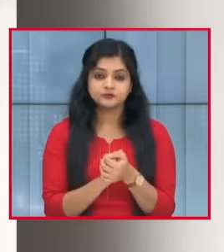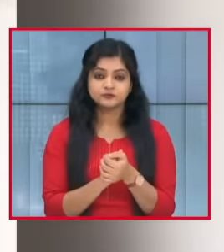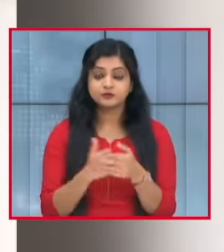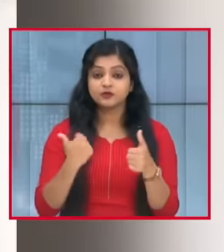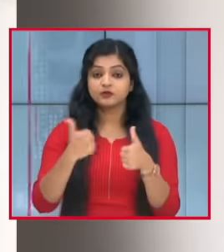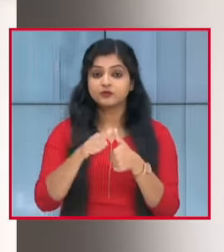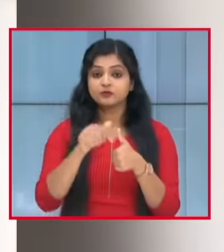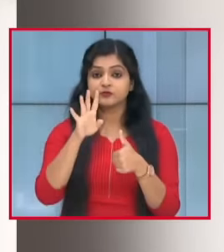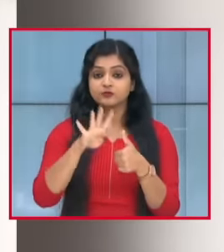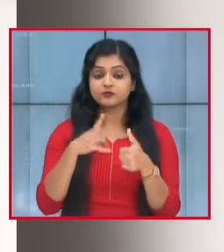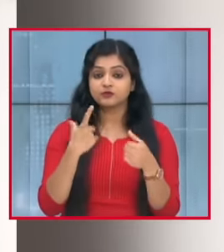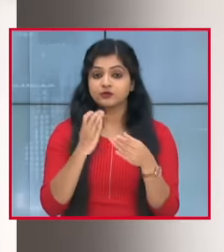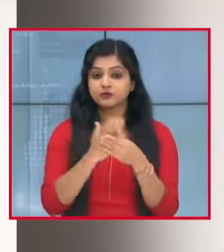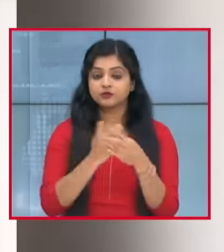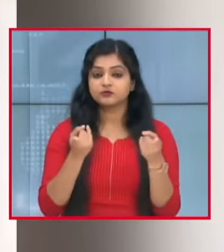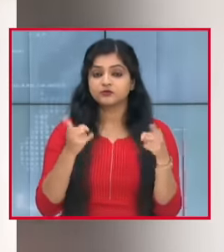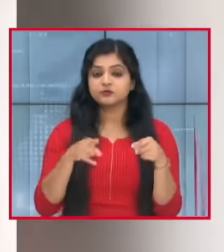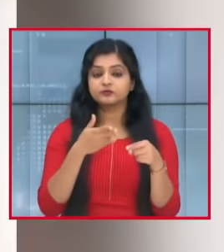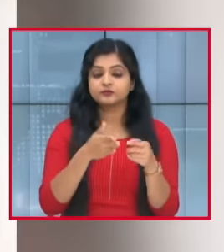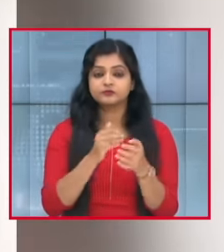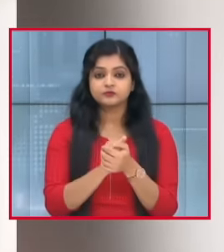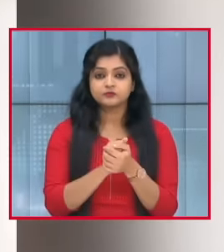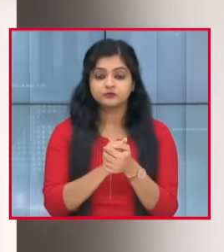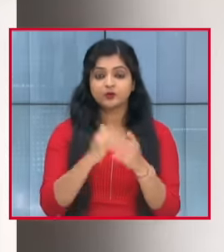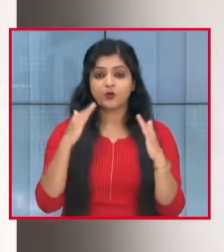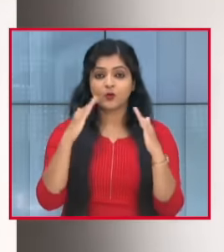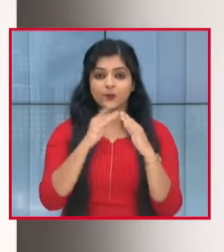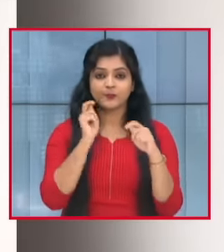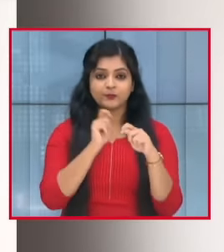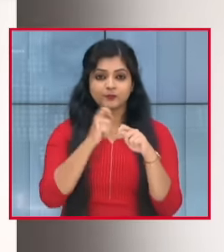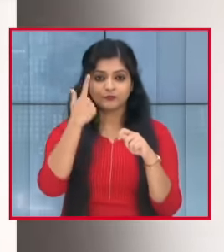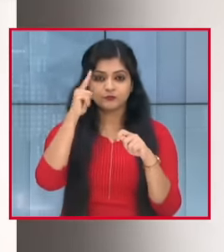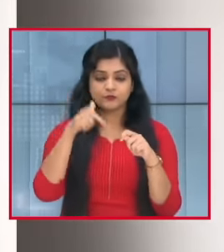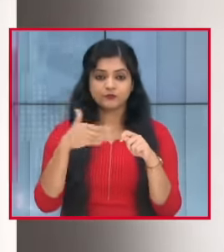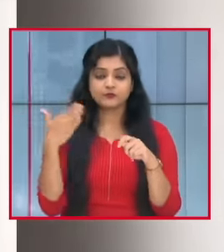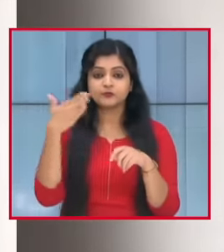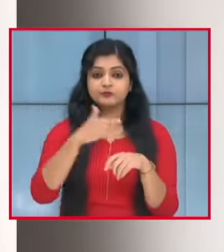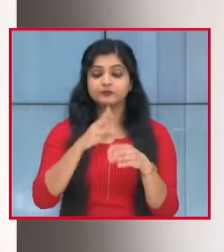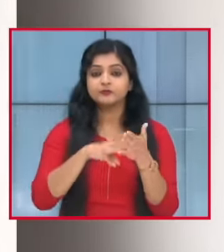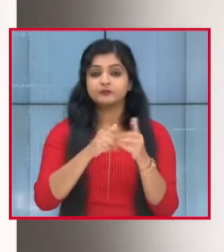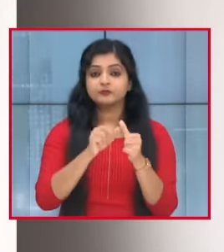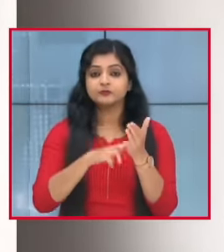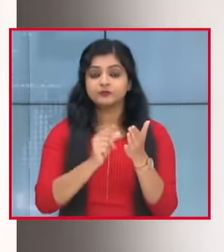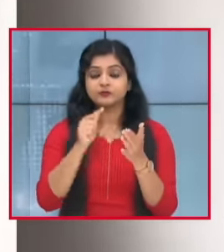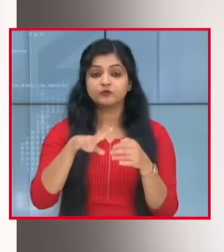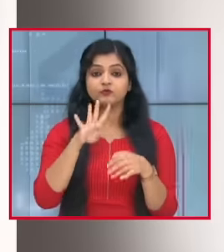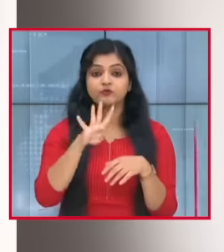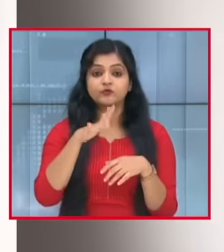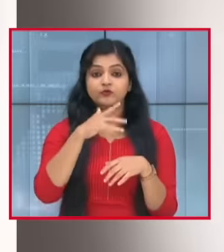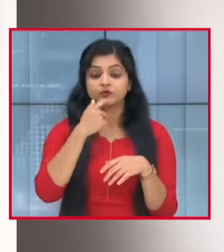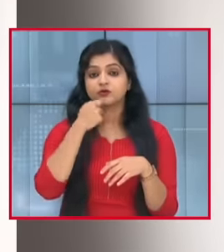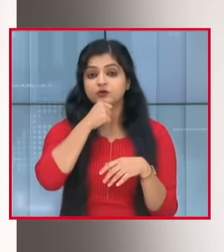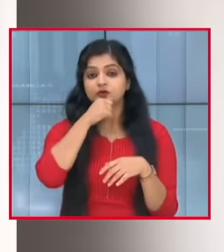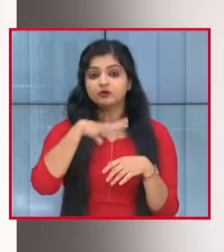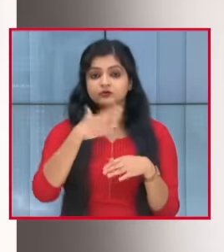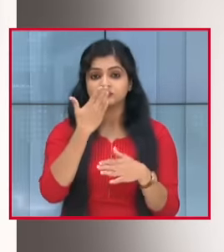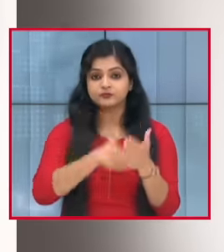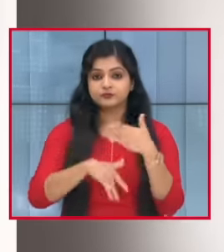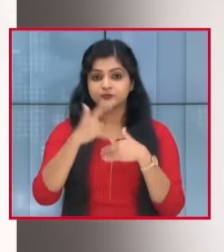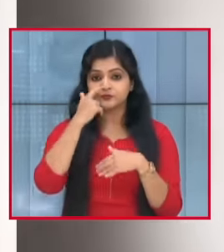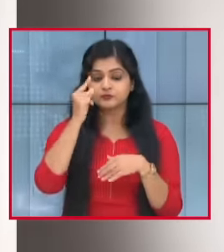ഏപ്രിൽ 4-നാണ് കേസിനാസ്പദമായ സംഭവം. വീടിന്റെ അറ്റകുറ്റപ്പണിക്കെത്തിയ മനു 45-കാരിയായ ഭിന്നശേഷിക്കാരി യുവതിയെ